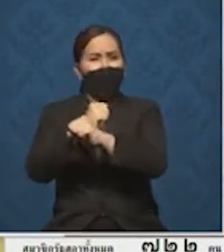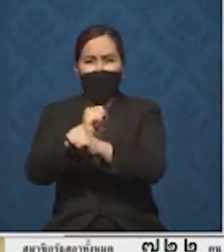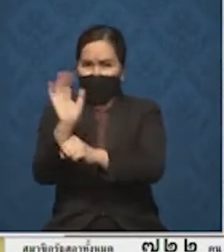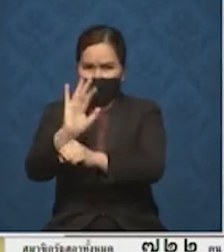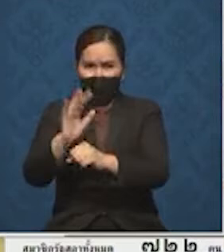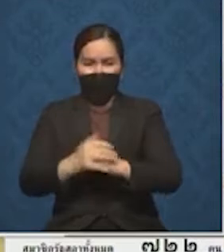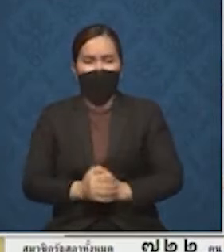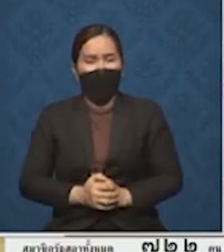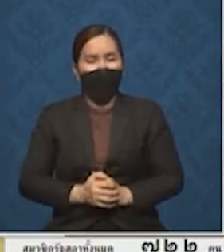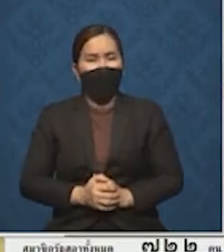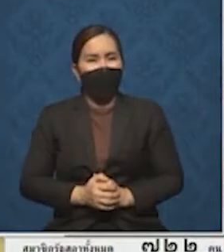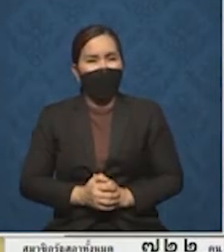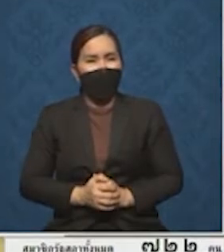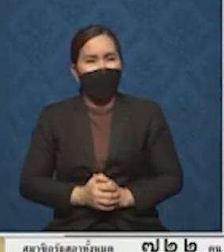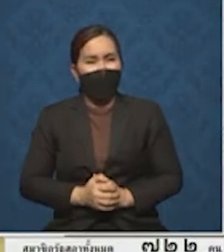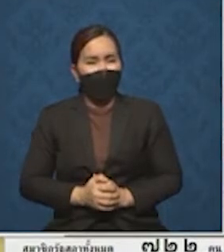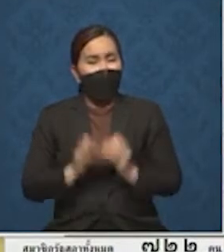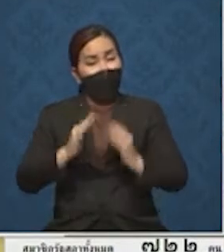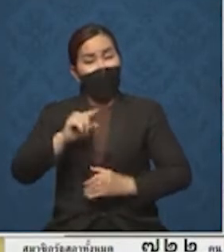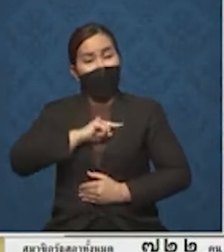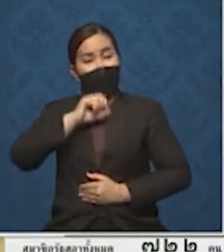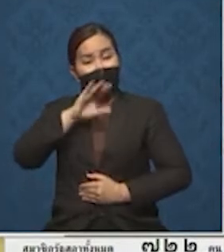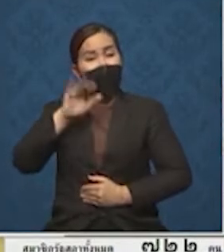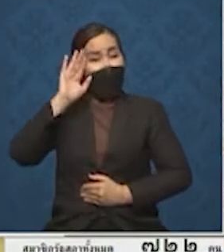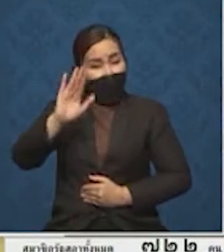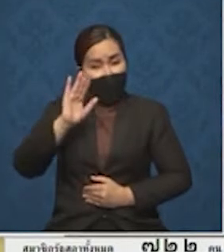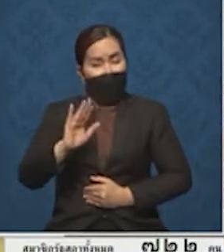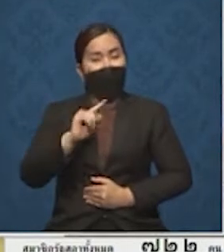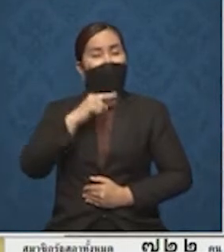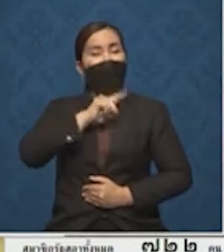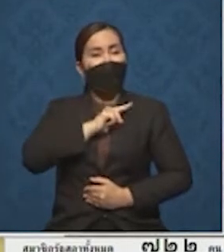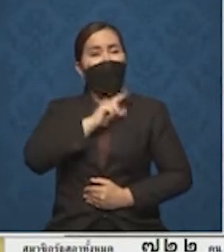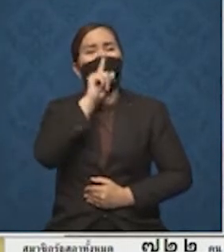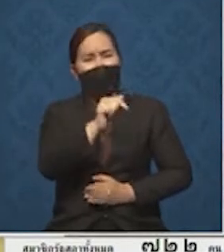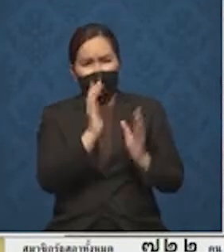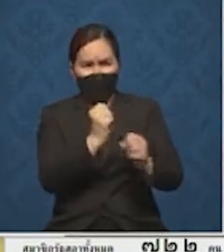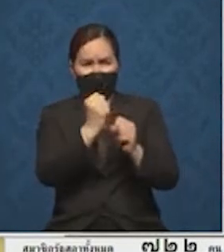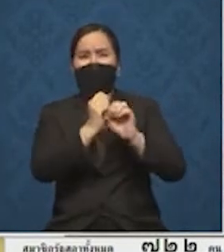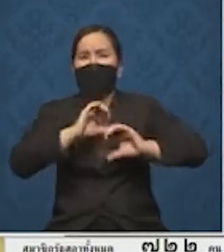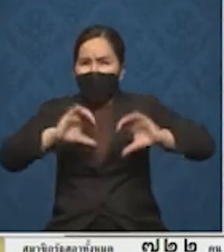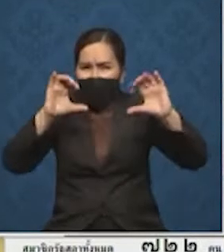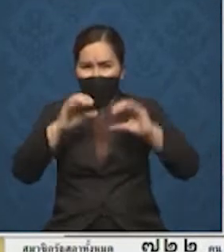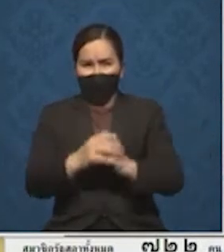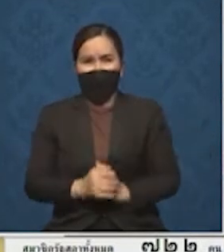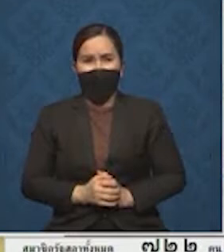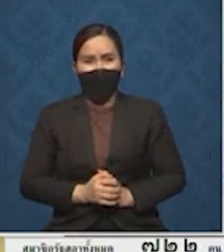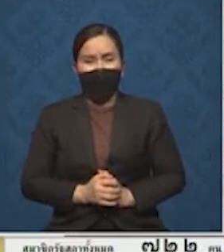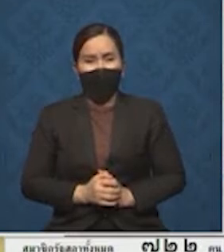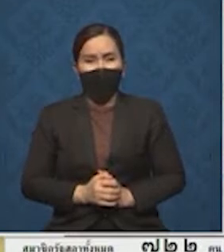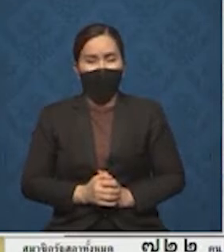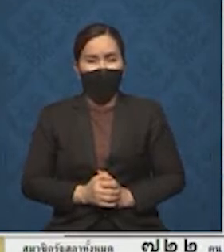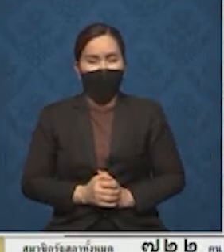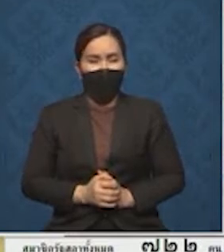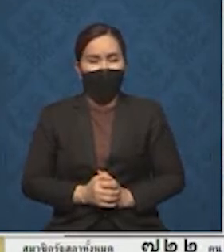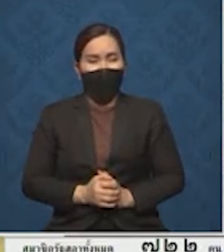้วบุคคลทจะไปชมนว่าห้ามก็คือเจ้านธีรัทที่อยู่ในดำเนินการดันั้น